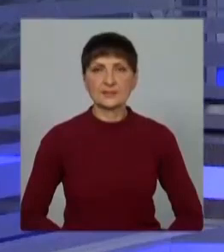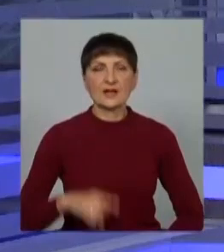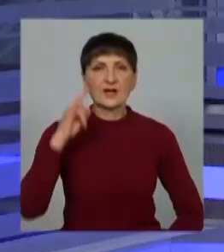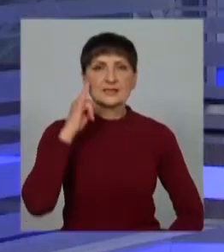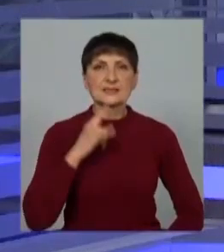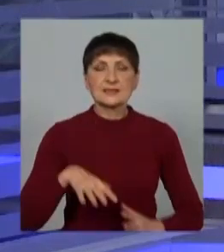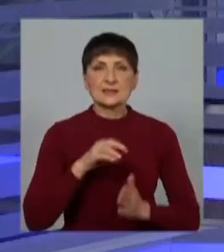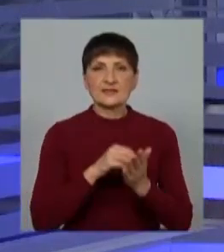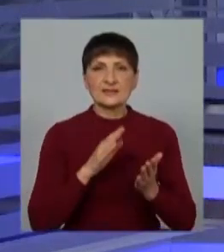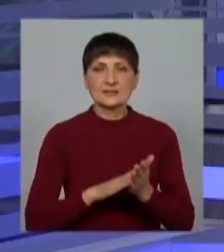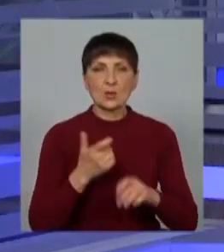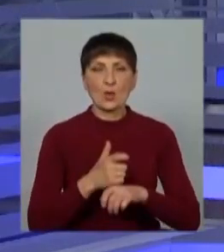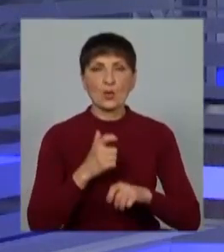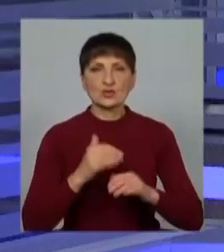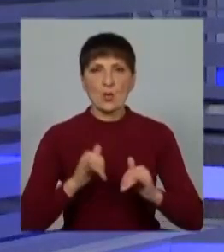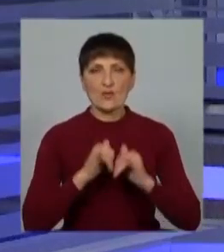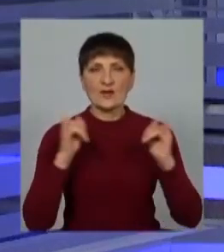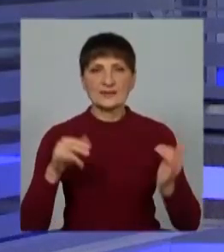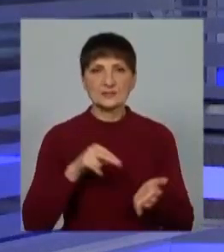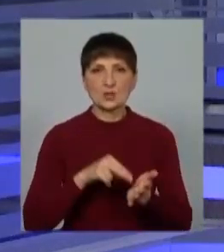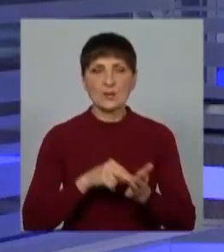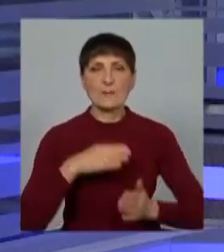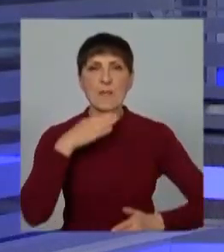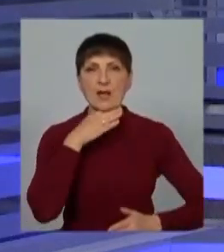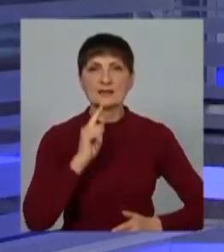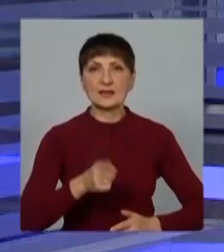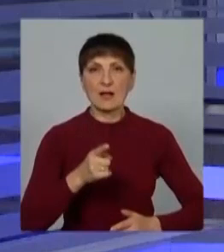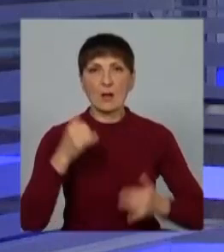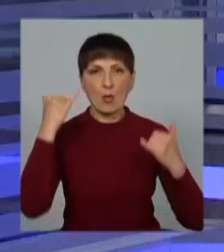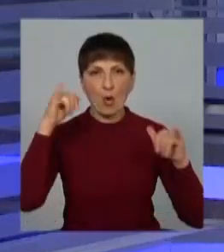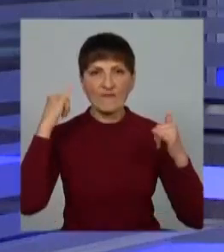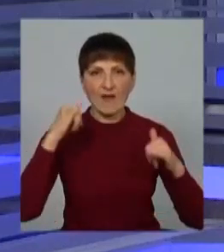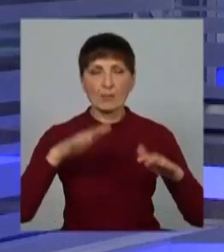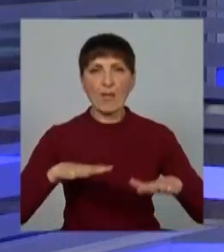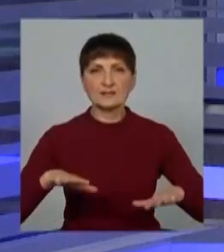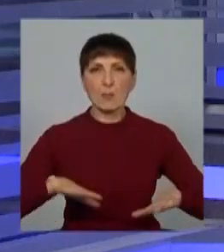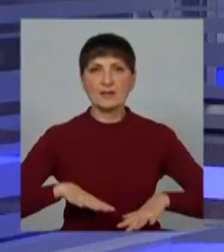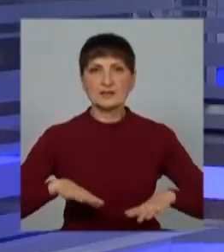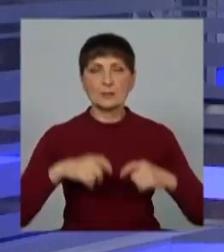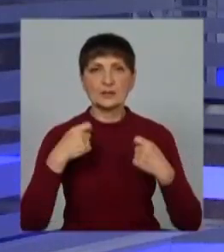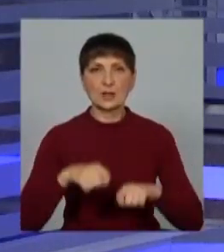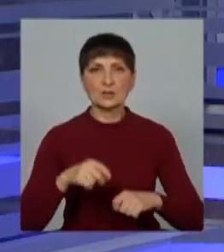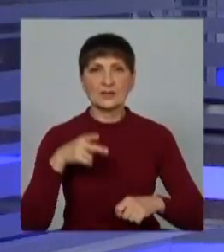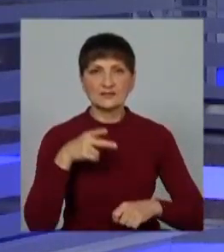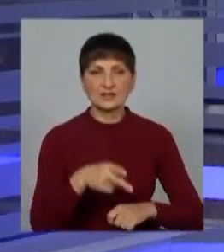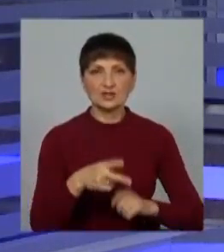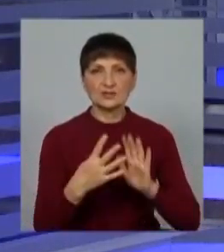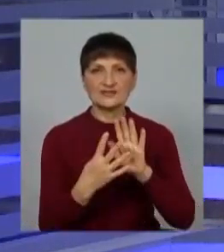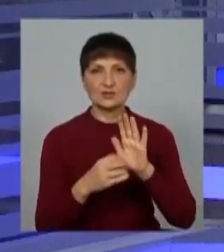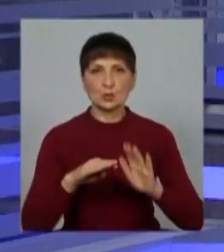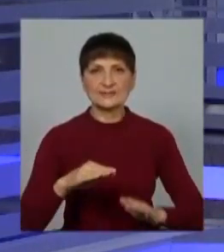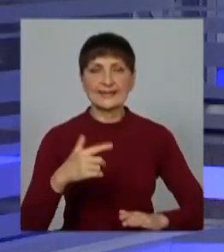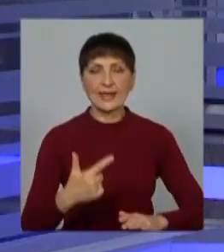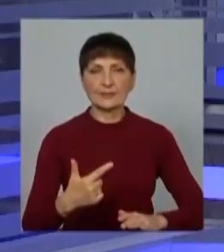В Казахстане зафиксирован резкий скачок цен на мясо. Килограмм говядины в торговых точках Алматы продают по 2900